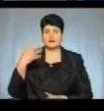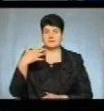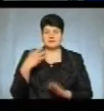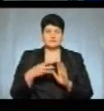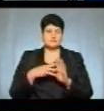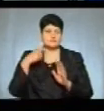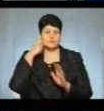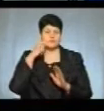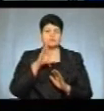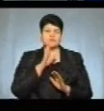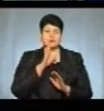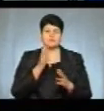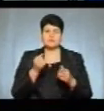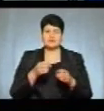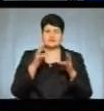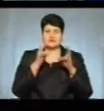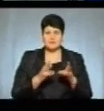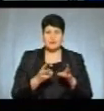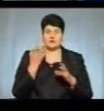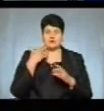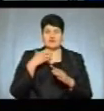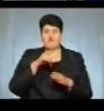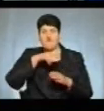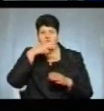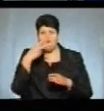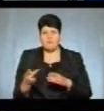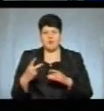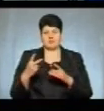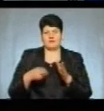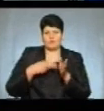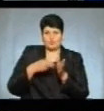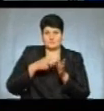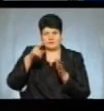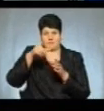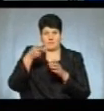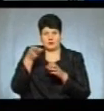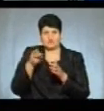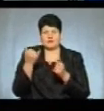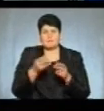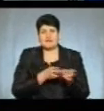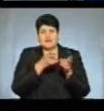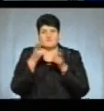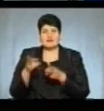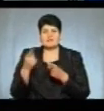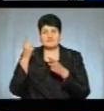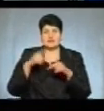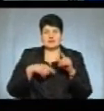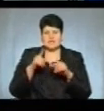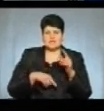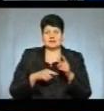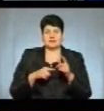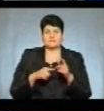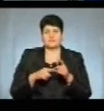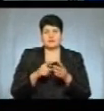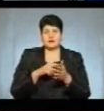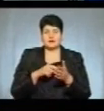П'ятдесятивосьмирічну жінку, яка отримала травми, коли на неї впала полиця у поїзді Київ-Рахів, сьогодні перевезли з Тернополя у лікарню в її рідному місті Моршині